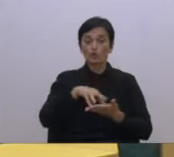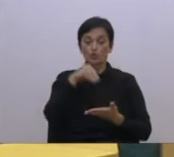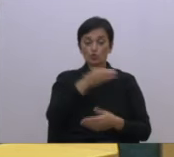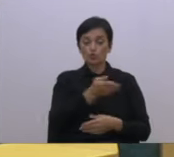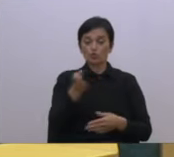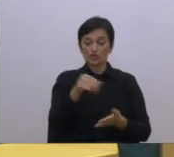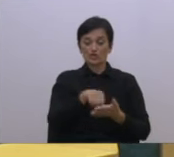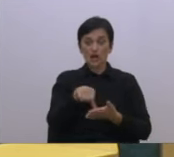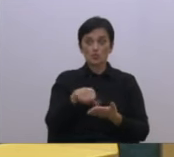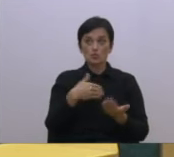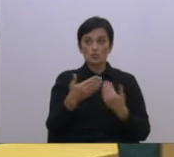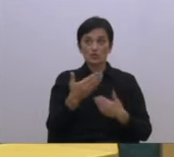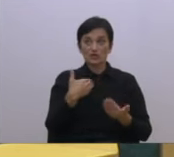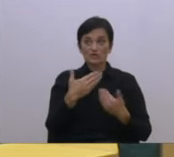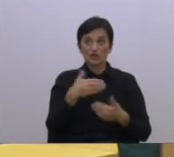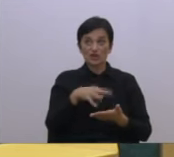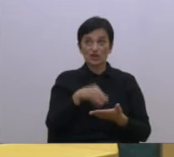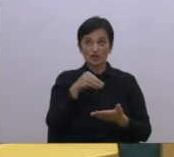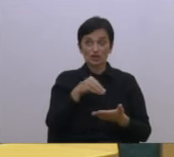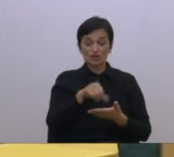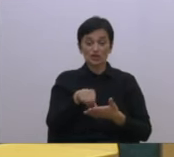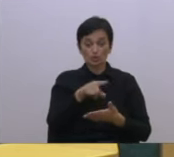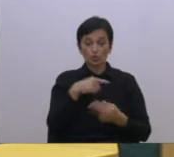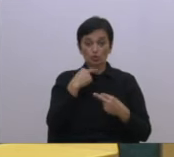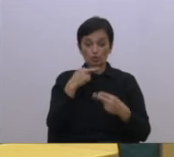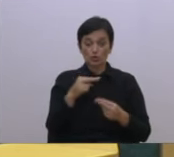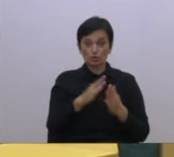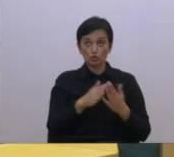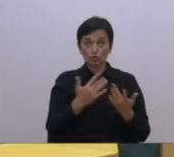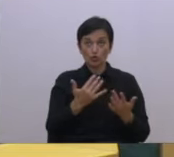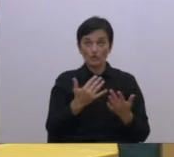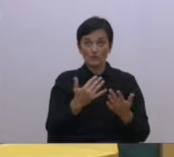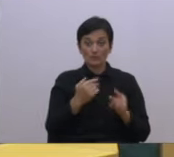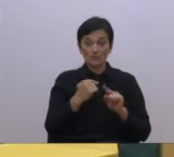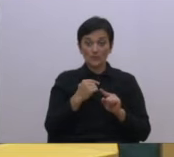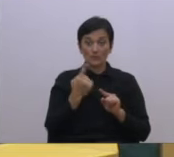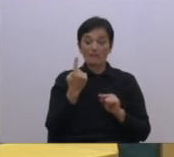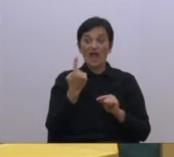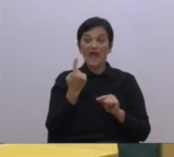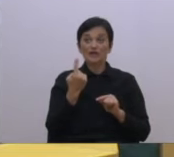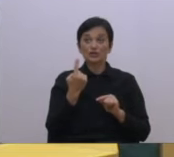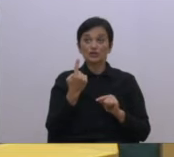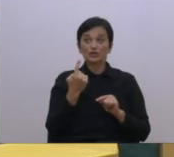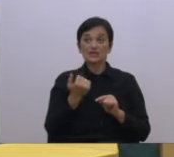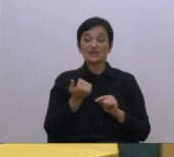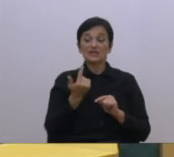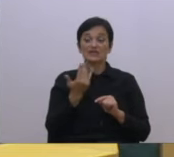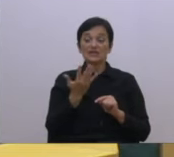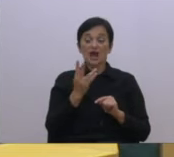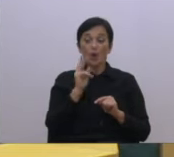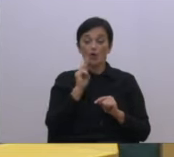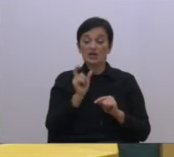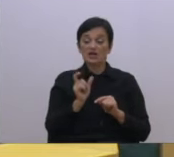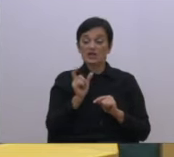წარმომადგენლებს მიმართავ. გირჩის წარმომადგენლებს მიმართავ. ყურადღებას ხო თო. ერთია, რომ ეს რაოდენობა გაიზარდა, ვინც